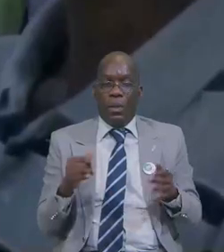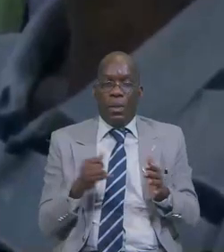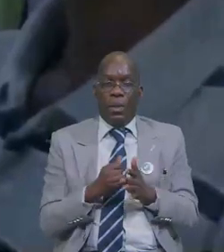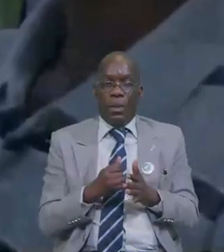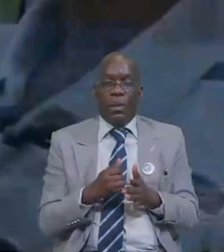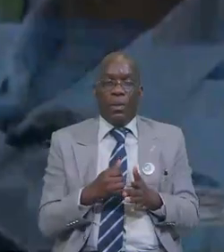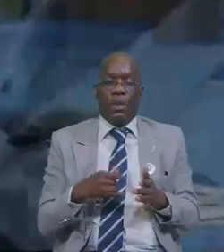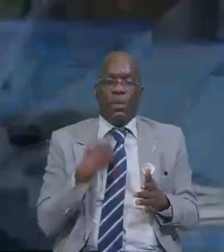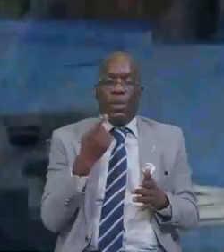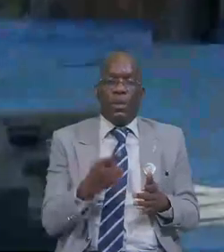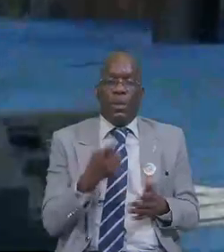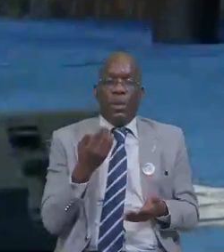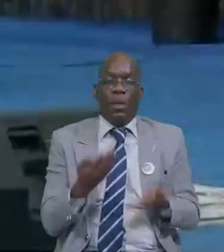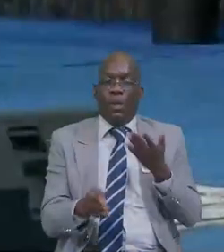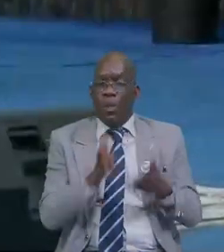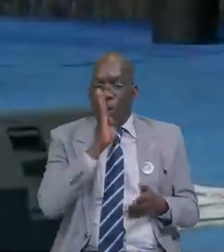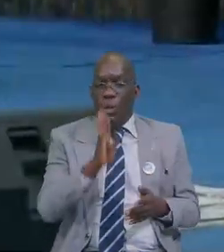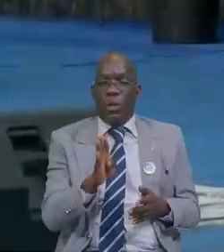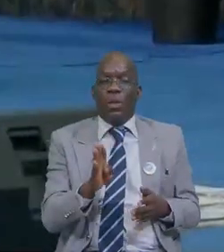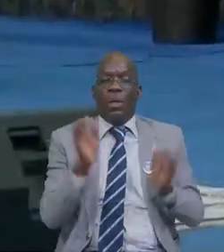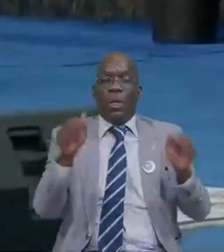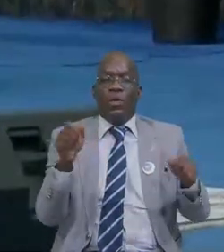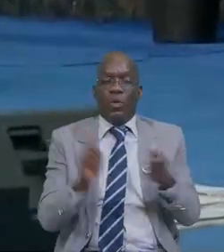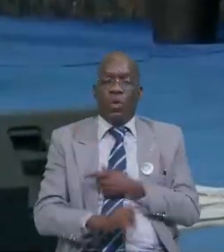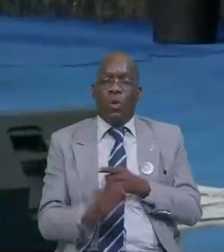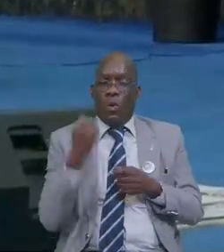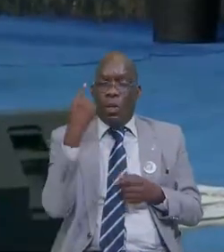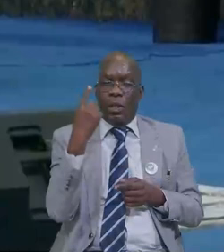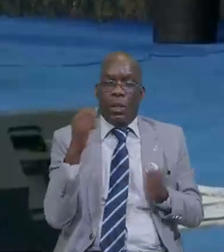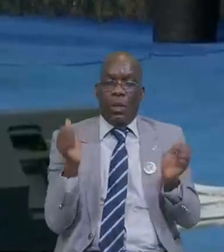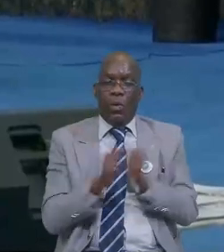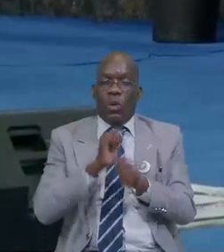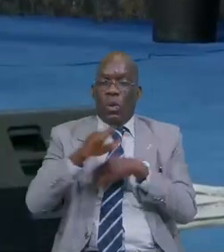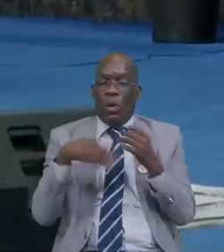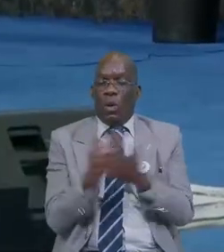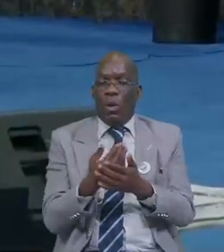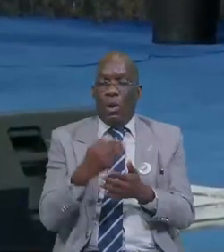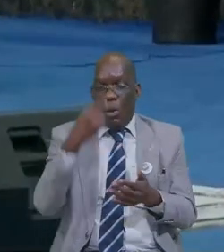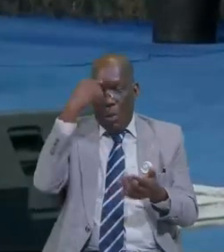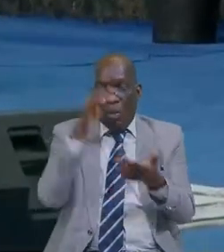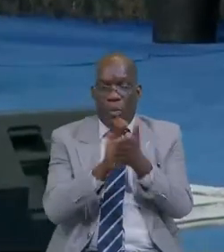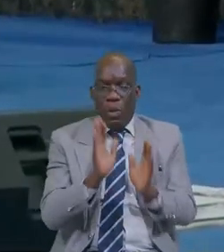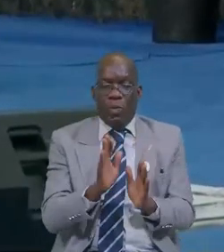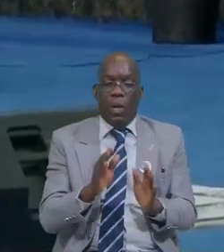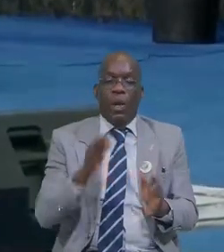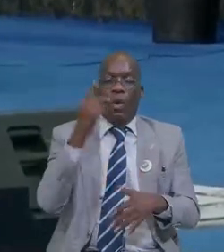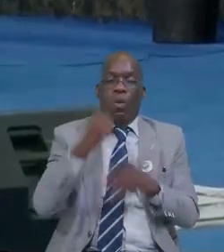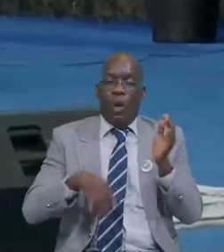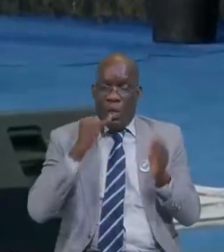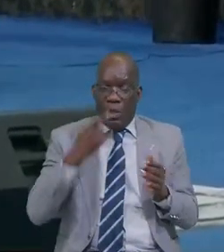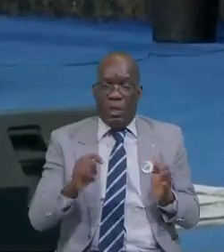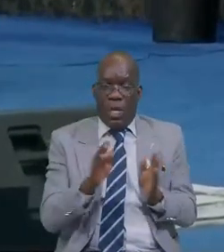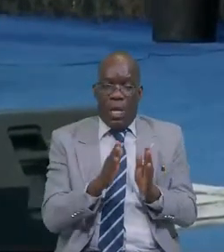3, 18. Vous puissiez comprendre avec tous les saints quelle est la